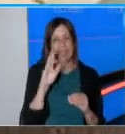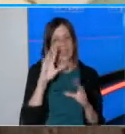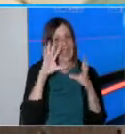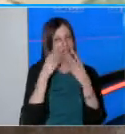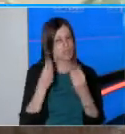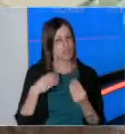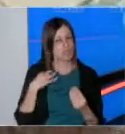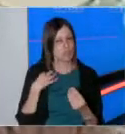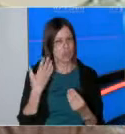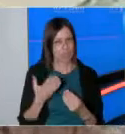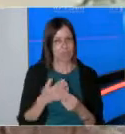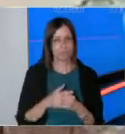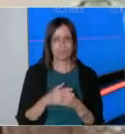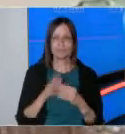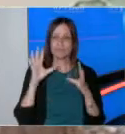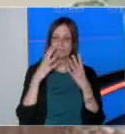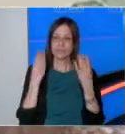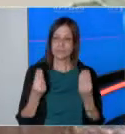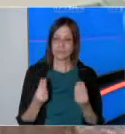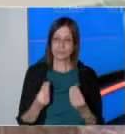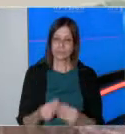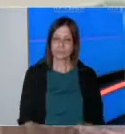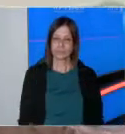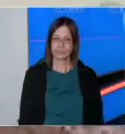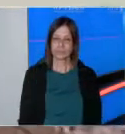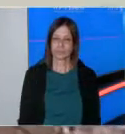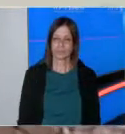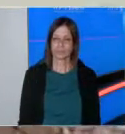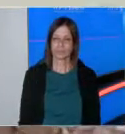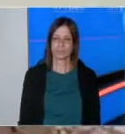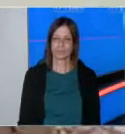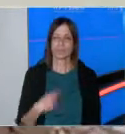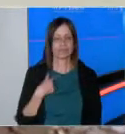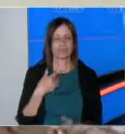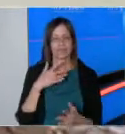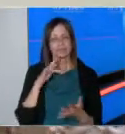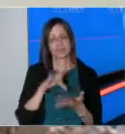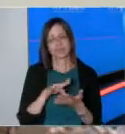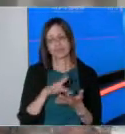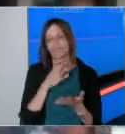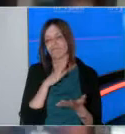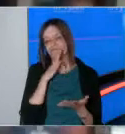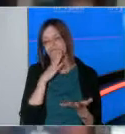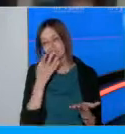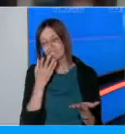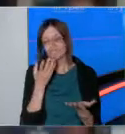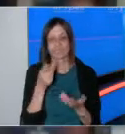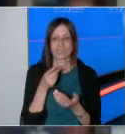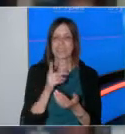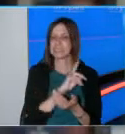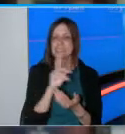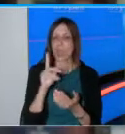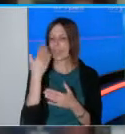מה שלומך? ערב טוב. תשמע, אנחנו נמצאים בלופ, נכון?